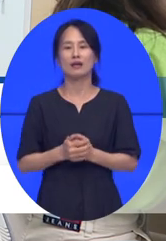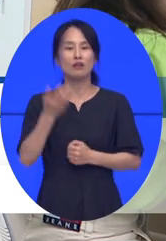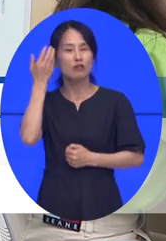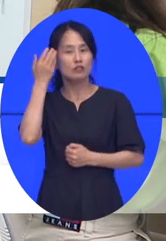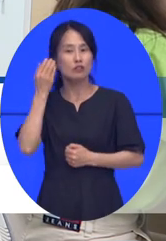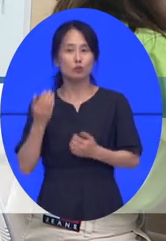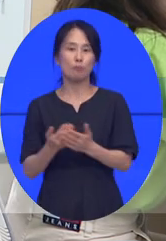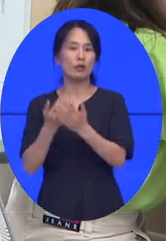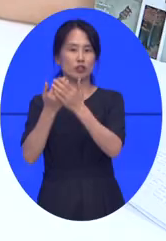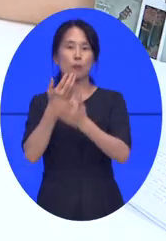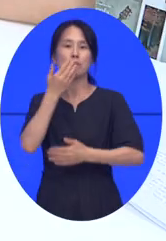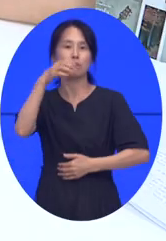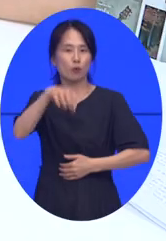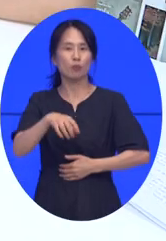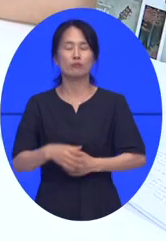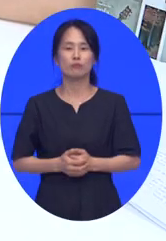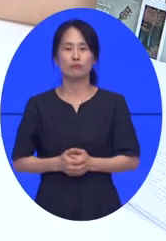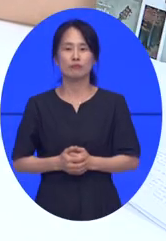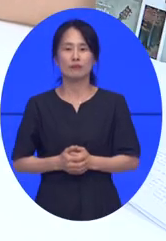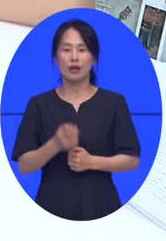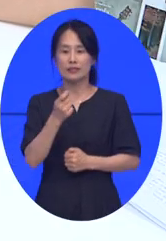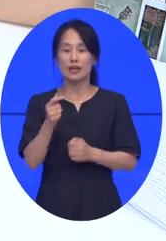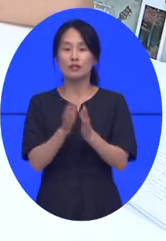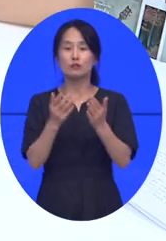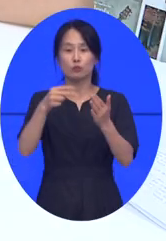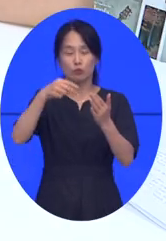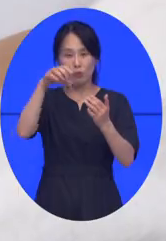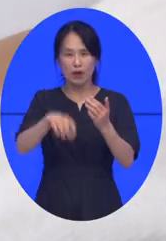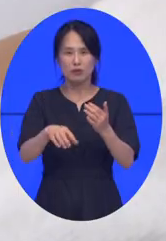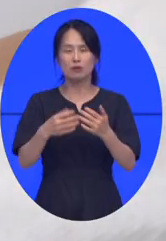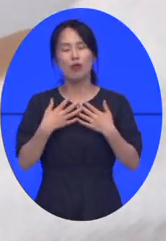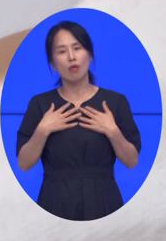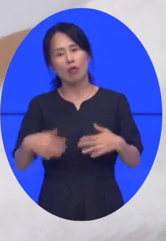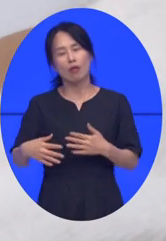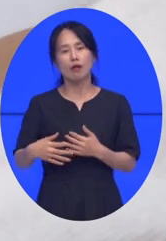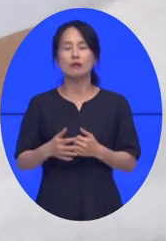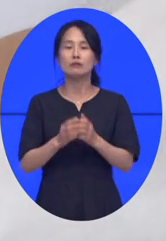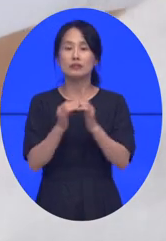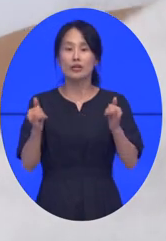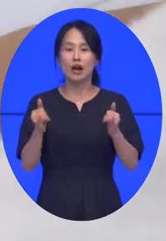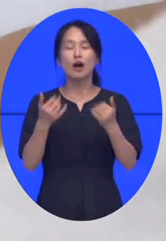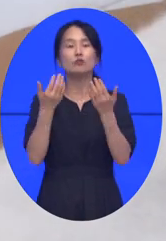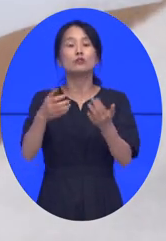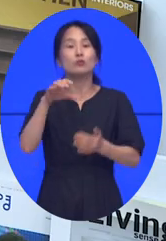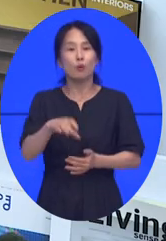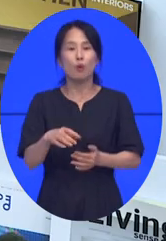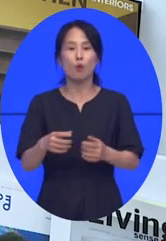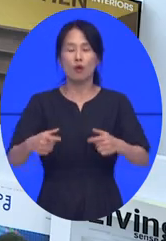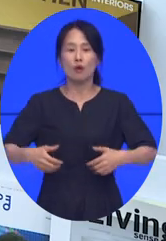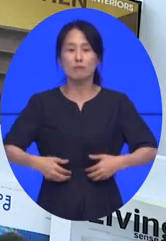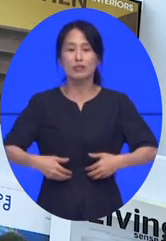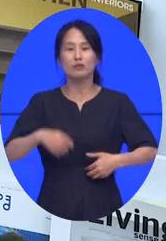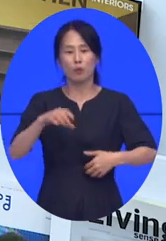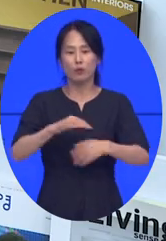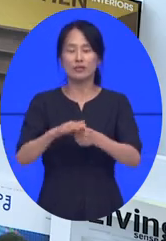할 수 있는 공간이기 때문에 경기도 작은 도서관이 무더위에 지친 도민들의 쉼터이자 지역의